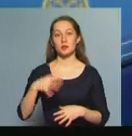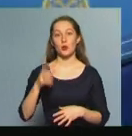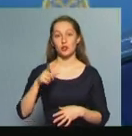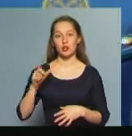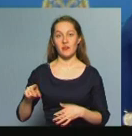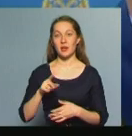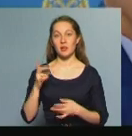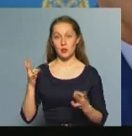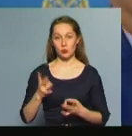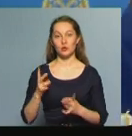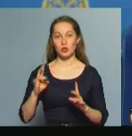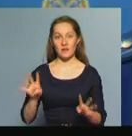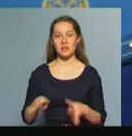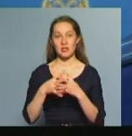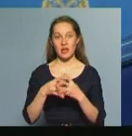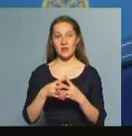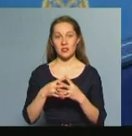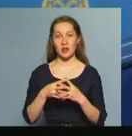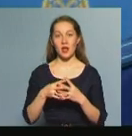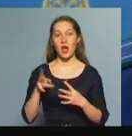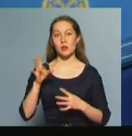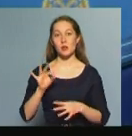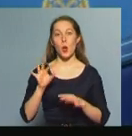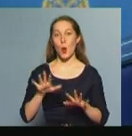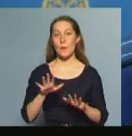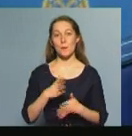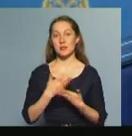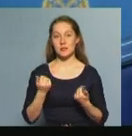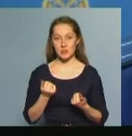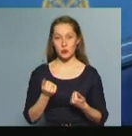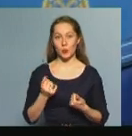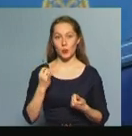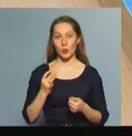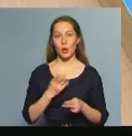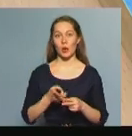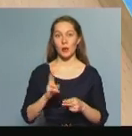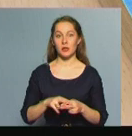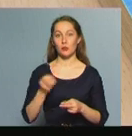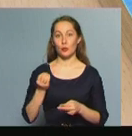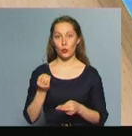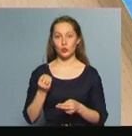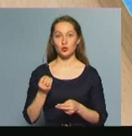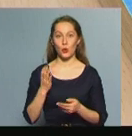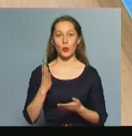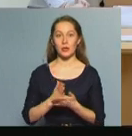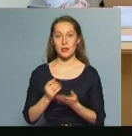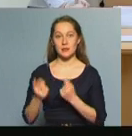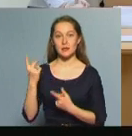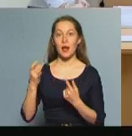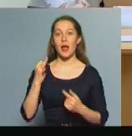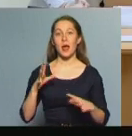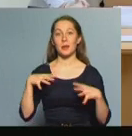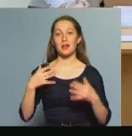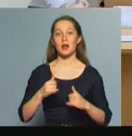пока, скажем так, мест не очень много и проходят еще единицы. Прокуроры предлагают расширить